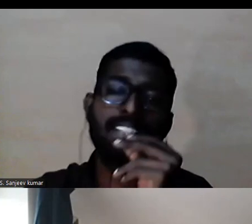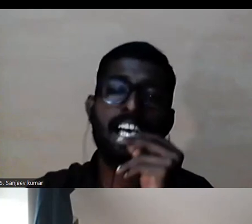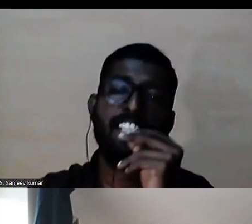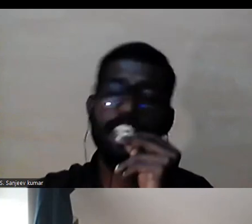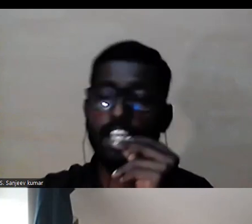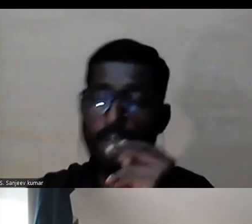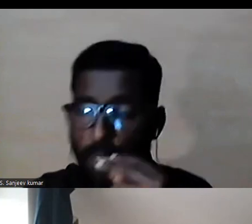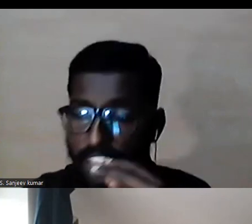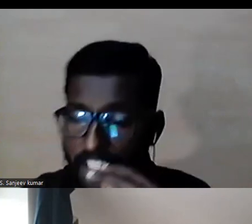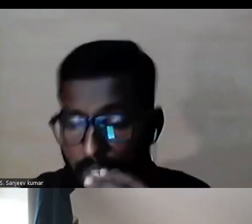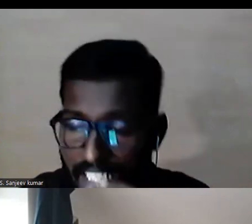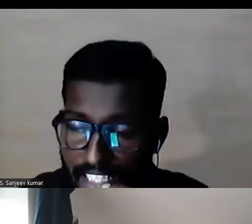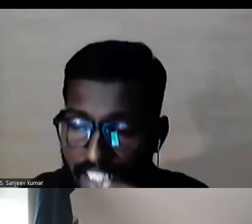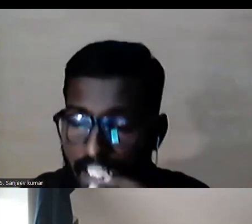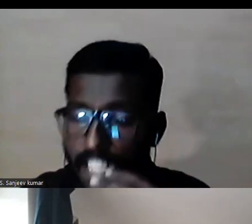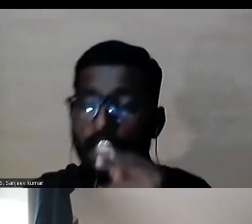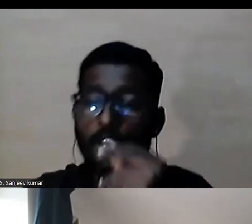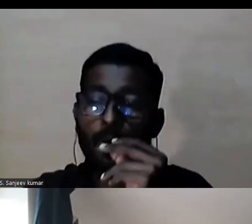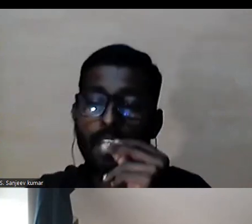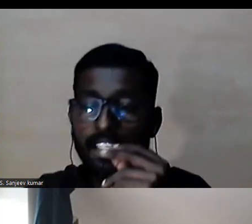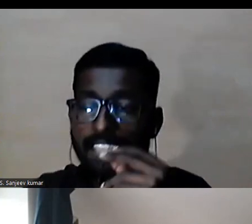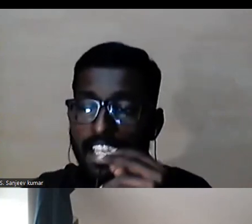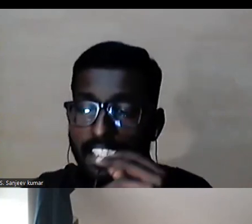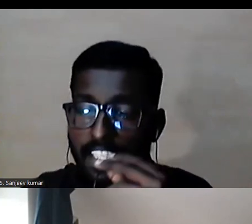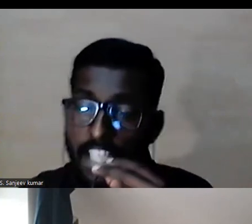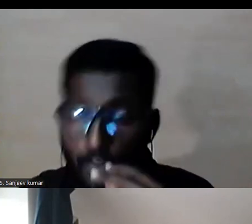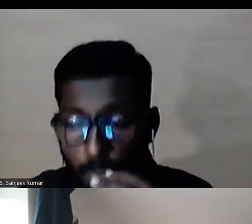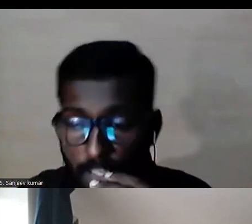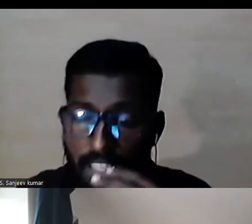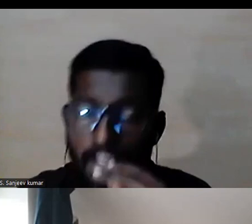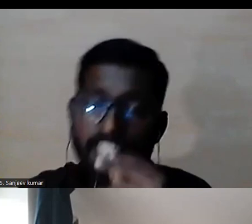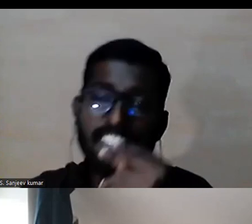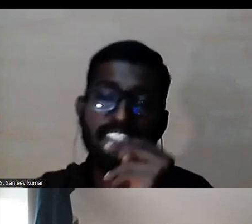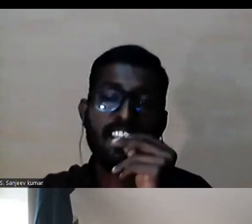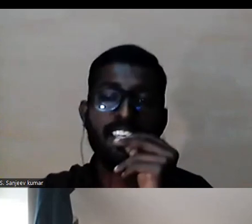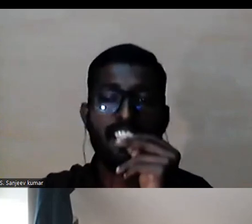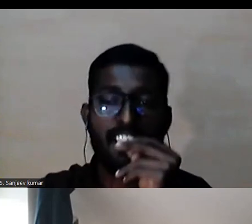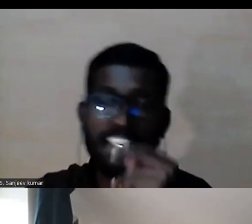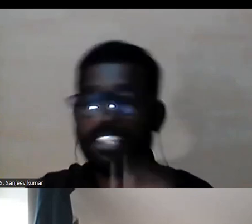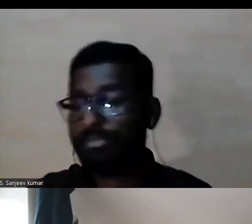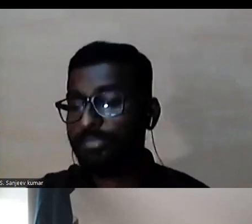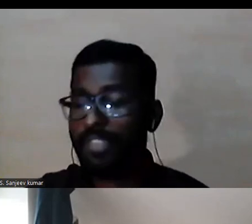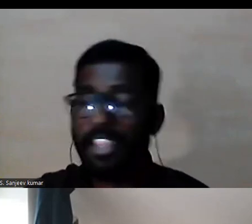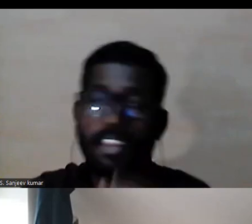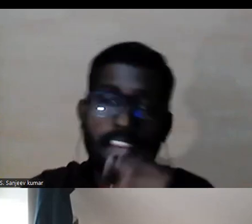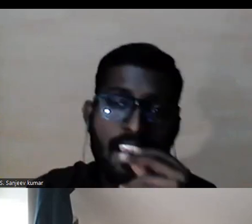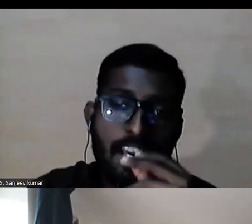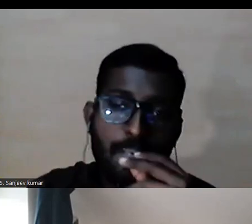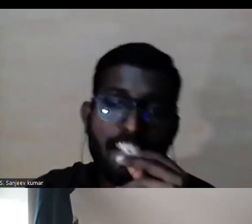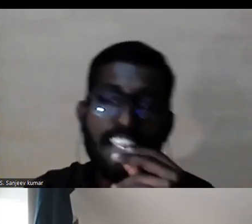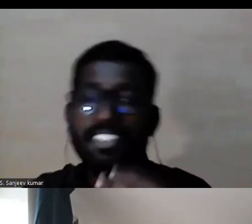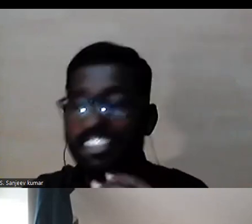உலக சாதனைய ஒப்பந்தமாய் கண்டனா உலக சாதனைய ஒப்பந்தமாய் தந்தனா ஏ அண்ணா